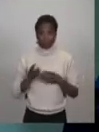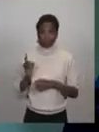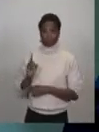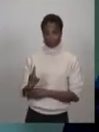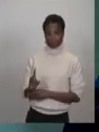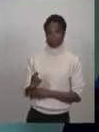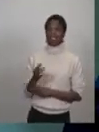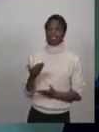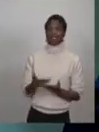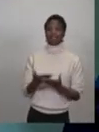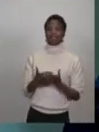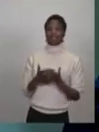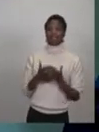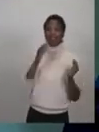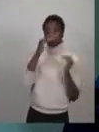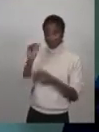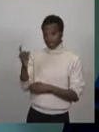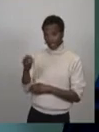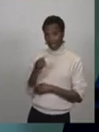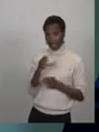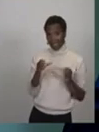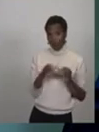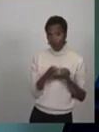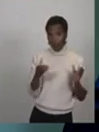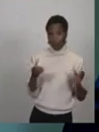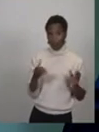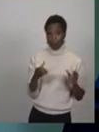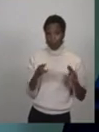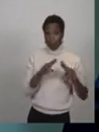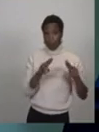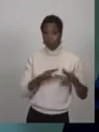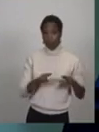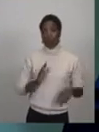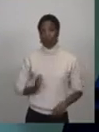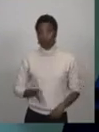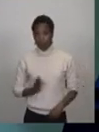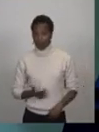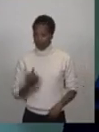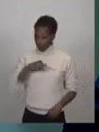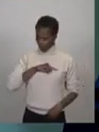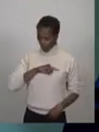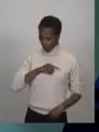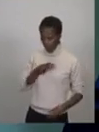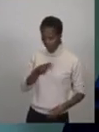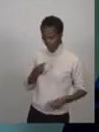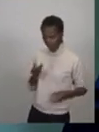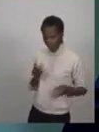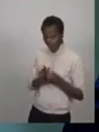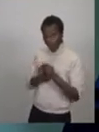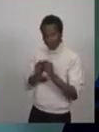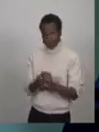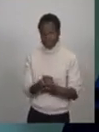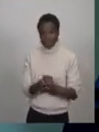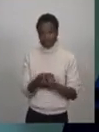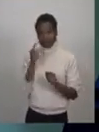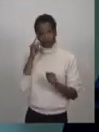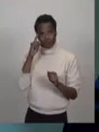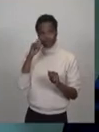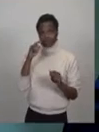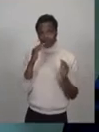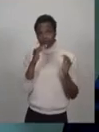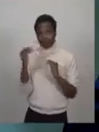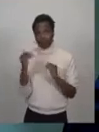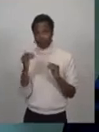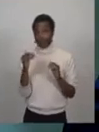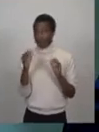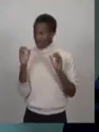par le groupe Renouveau Bordeaux, auquel on a apporté quelques modifications pour faciliter un vote partagé de tous les groupes, parce que nous pensons que c'est un